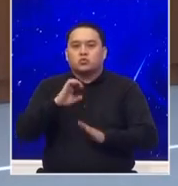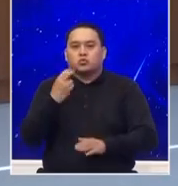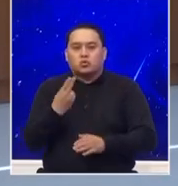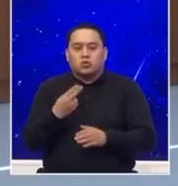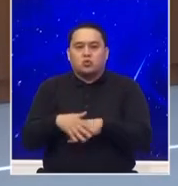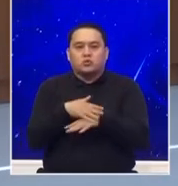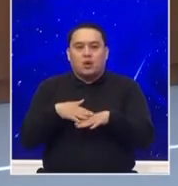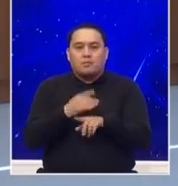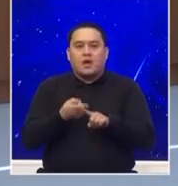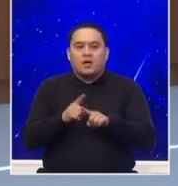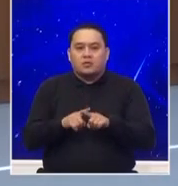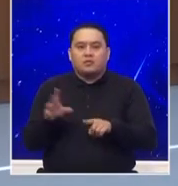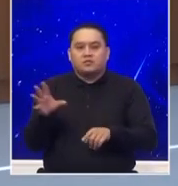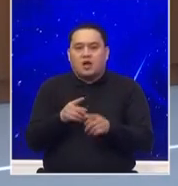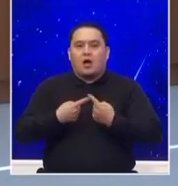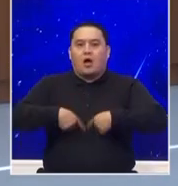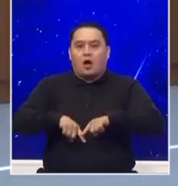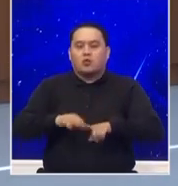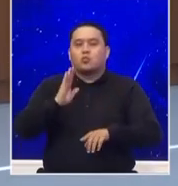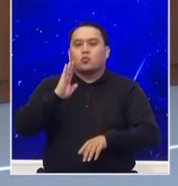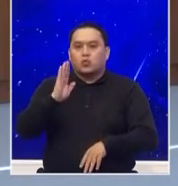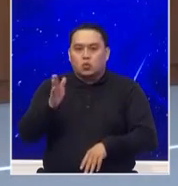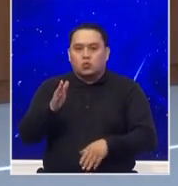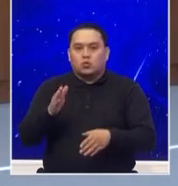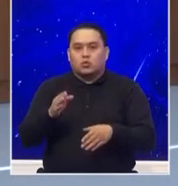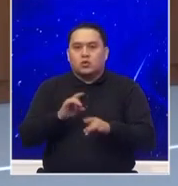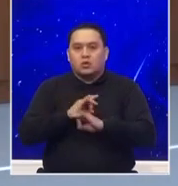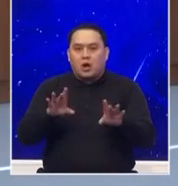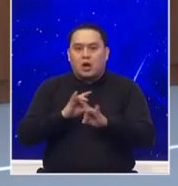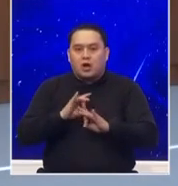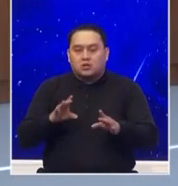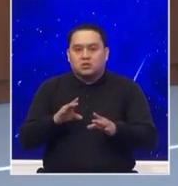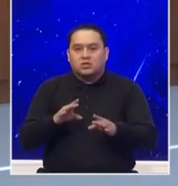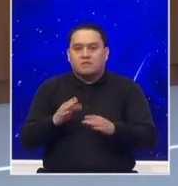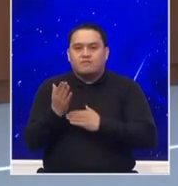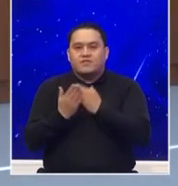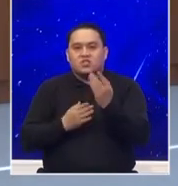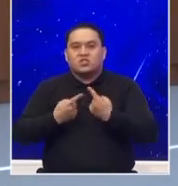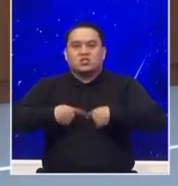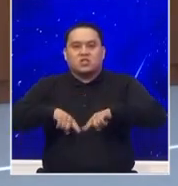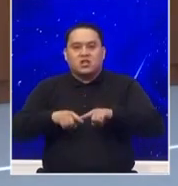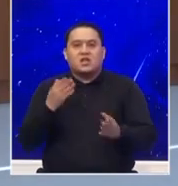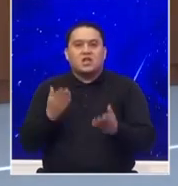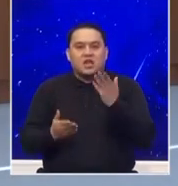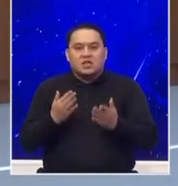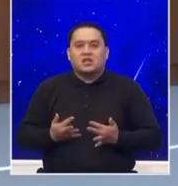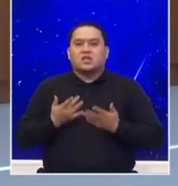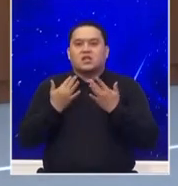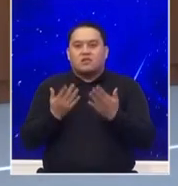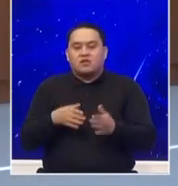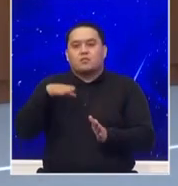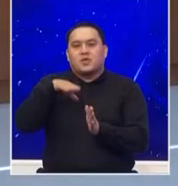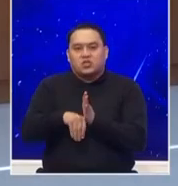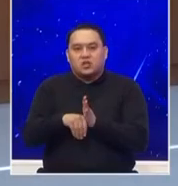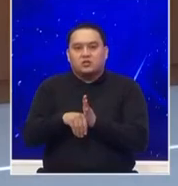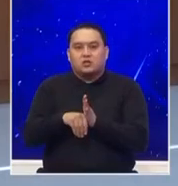услуг. Поэтому все данные аргументы будут доведены до сведения вышестоящих инстанций, если это требует их